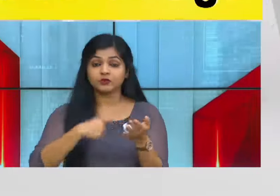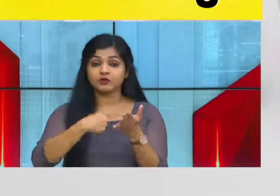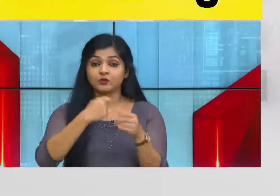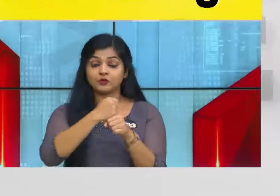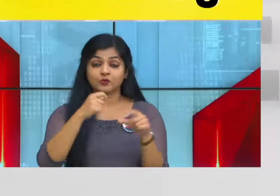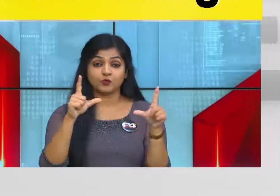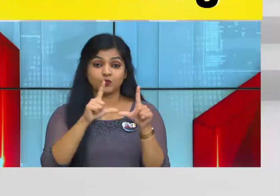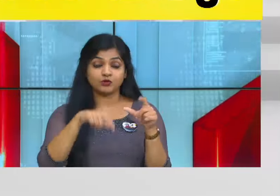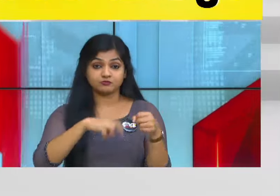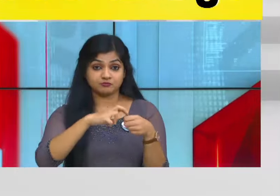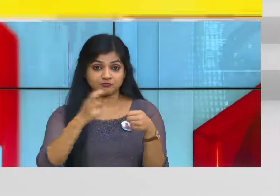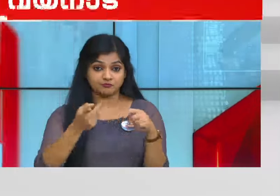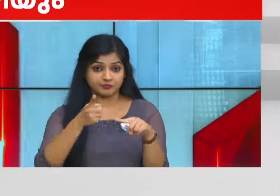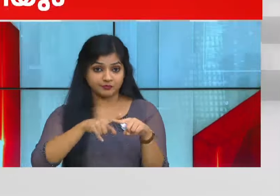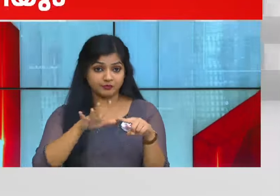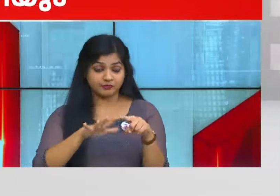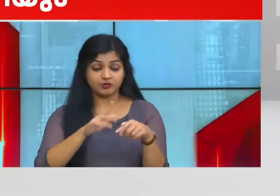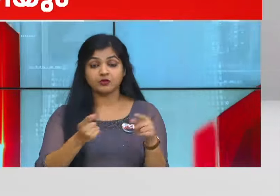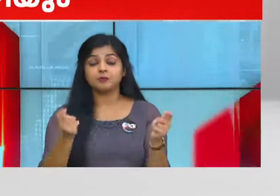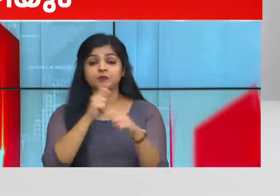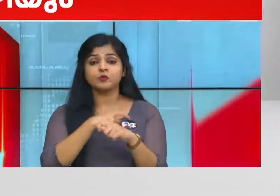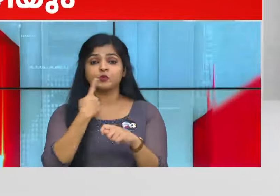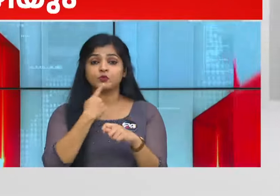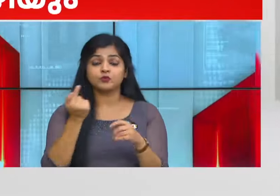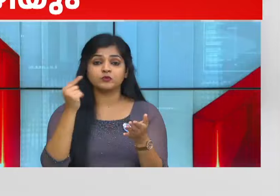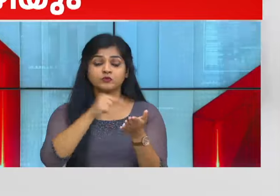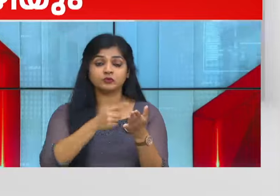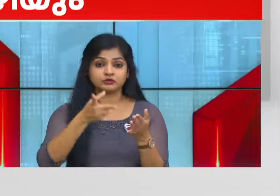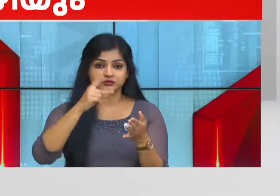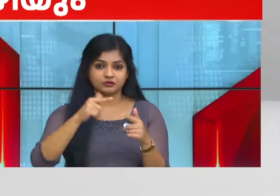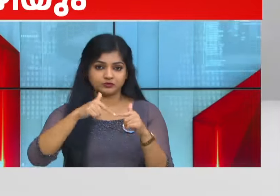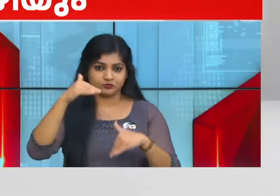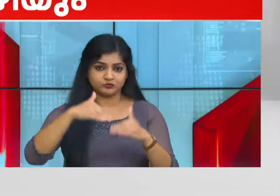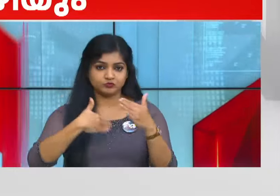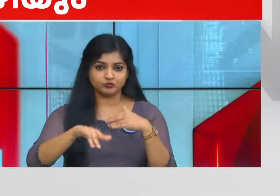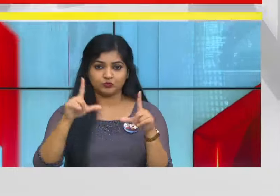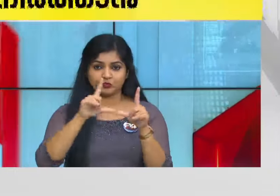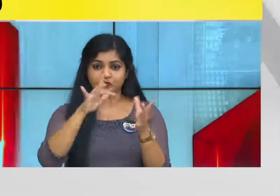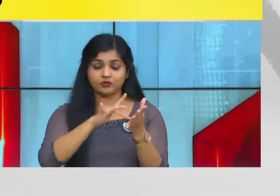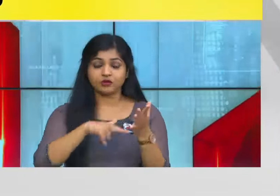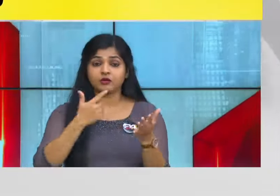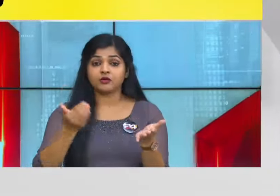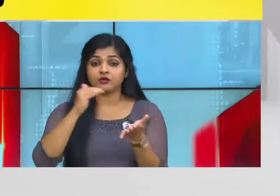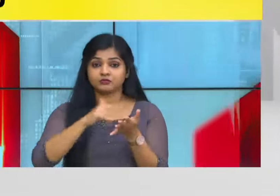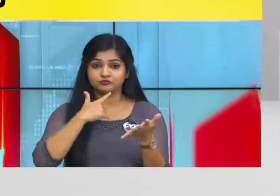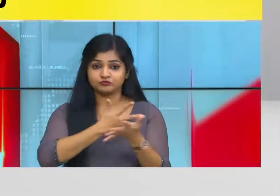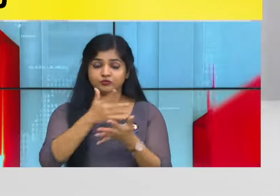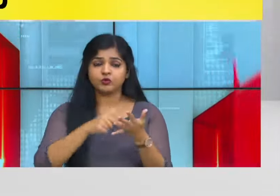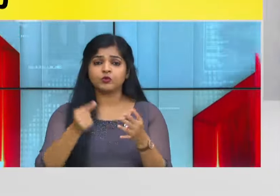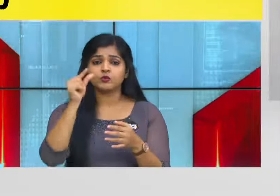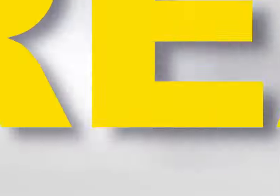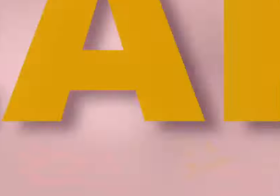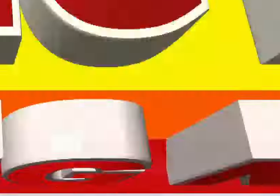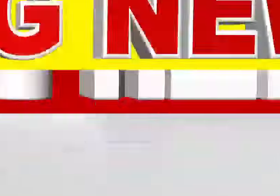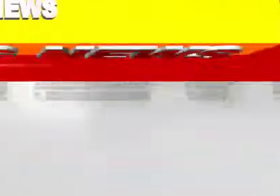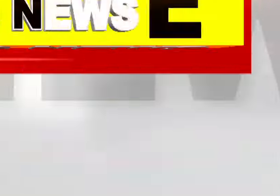ഒഴിഞ്ഞാൽ പകരം ഉപതെരഞ്ഞെടുപ്പ് വരുമ്പോൾ ആരൊക്കെ മത്സരിക്കണം എന്നതിനെ സംബന്ധിച്ചുള്ള ചർച്ചകൾ വരുമ്പോൾ പ്രിയങ്കാ ഗാന്ധിയുടെ പേരും പരിഗണിച്ചേക്കാം.